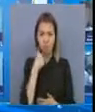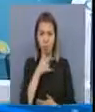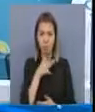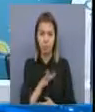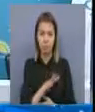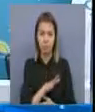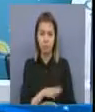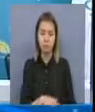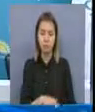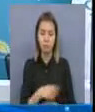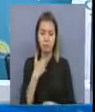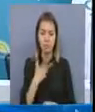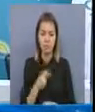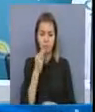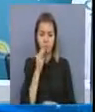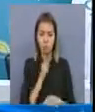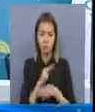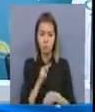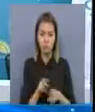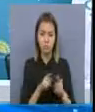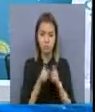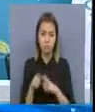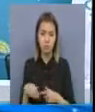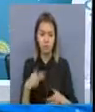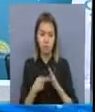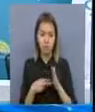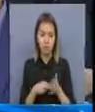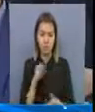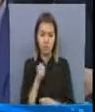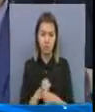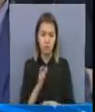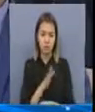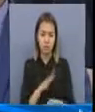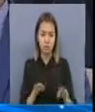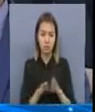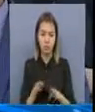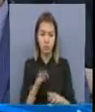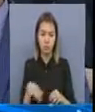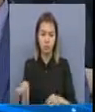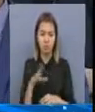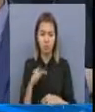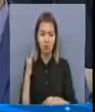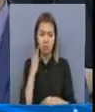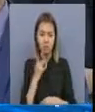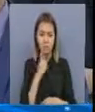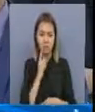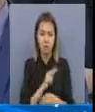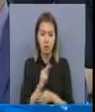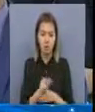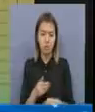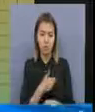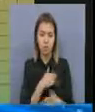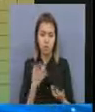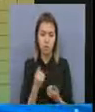болар. Бүгінде үш тілді білім беру жүйесіне көшудің қадамдық жоспары жасалған. Соған сәйкес облыс бойынша ағылшын тілінде сабақ беруді